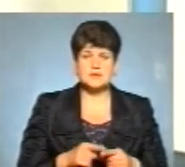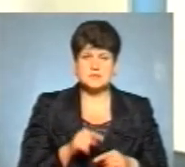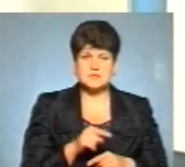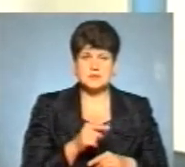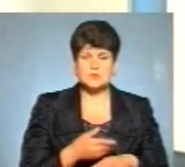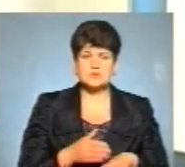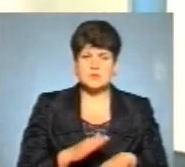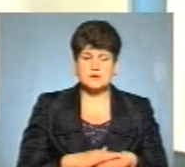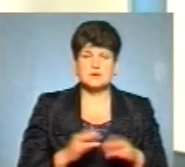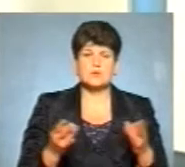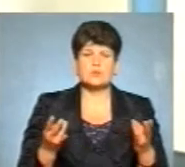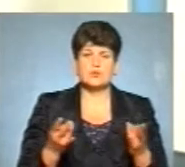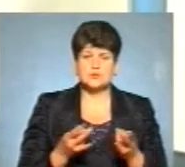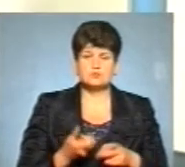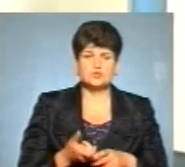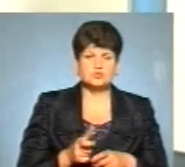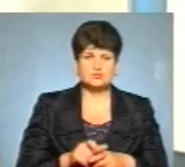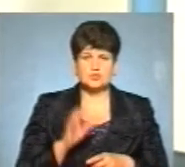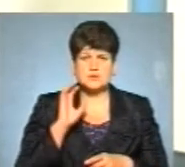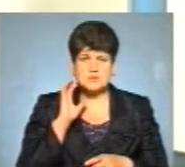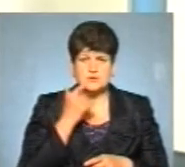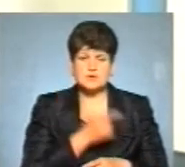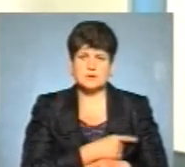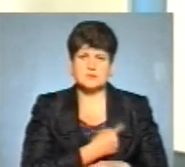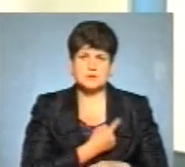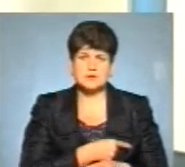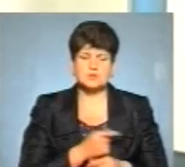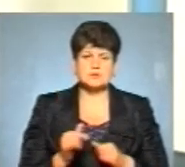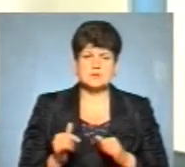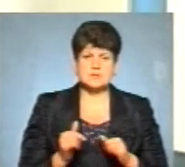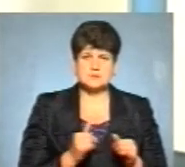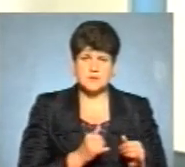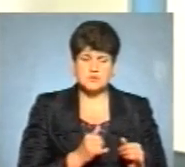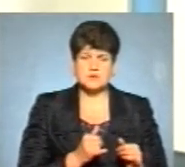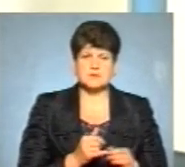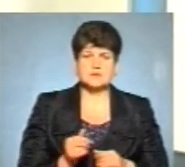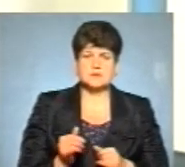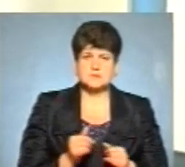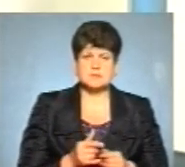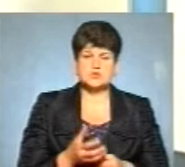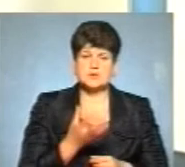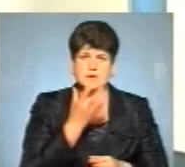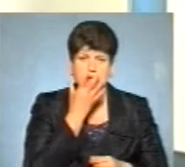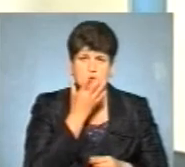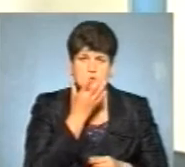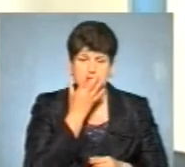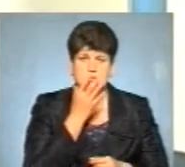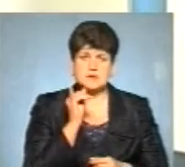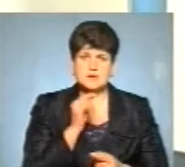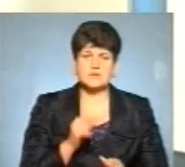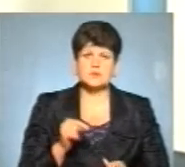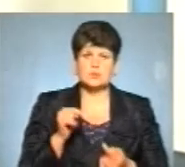ускладнення вони потребують дуже серйозного медикаментозного забезпечення, забезпечення кисню і,